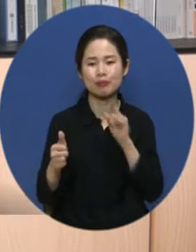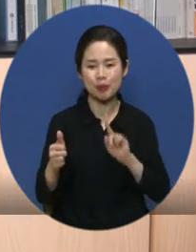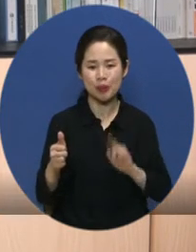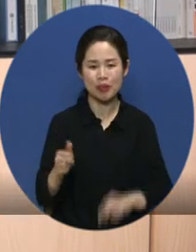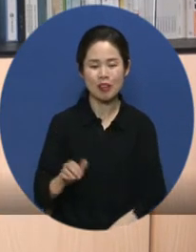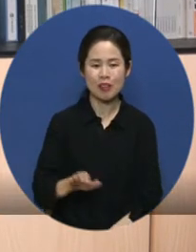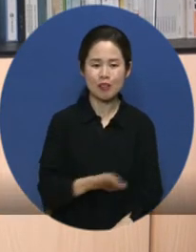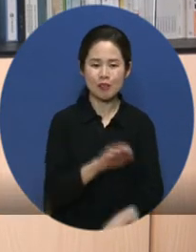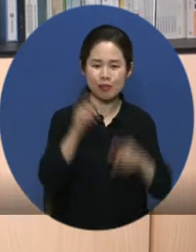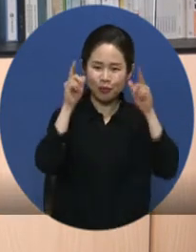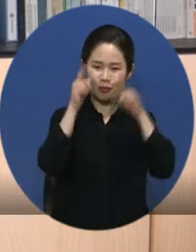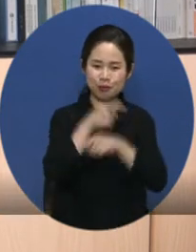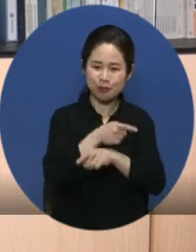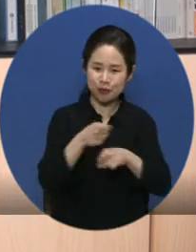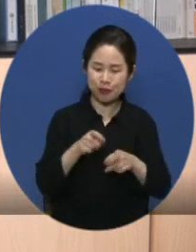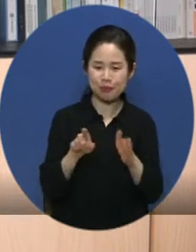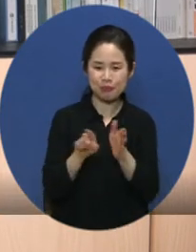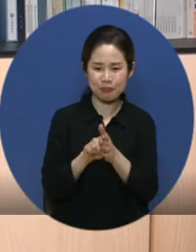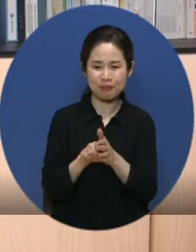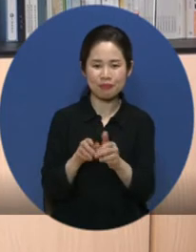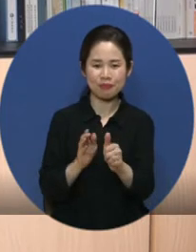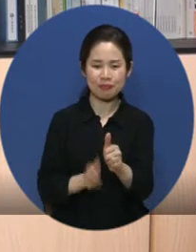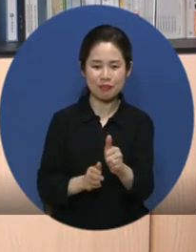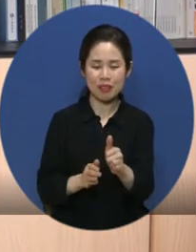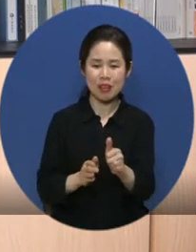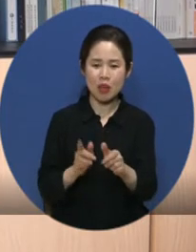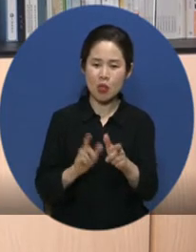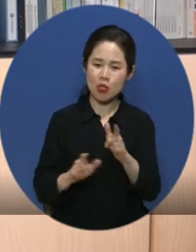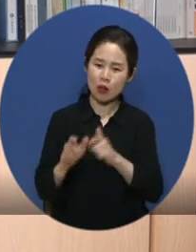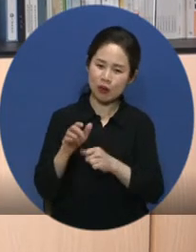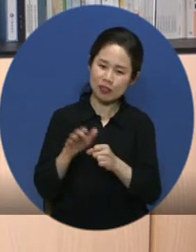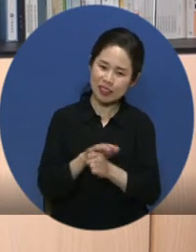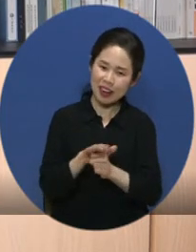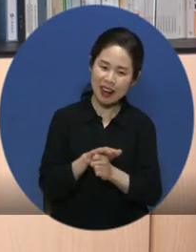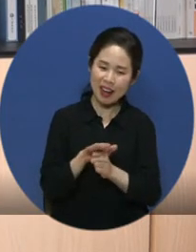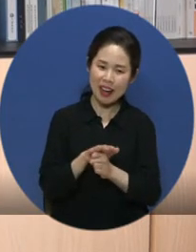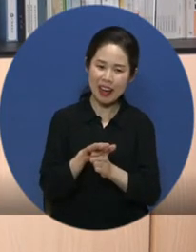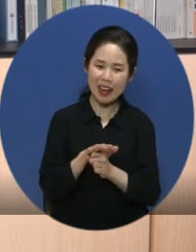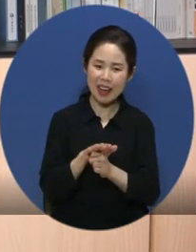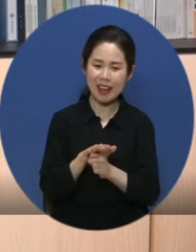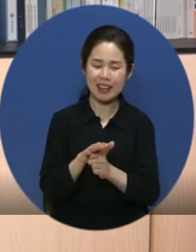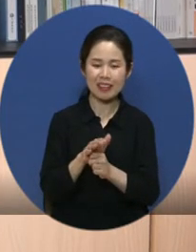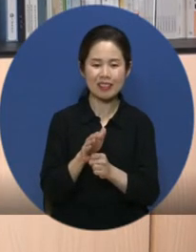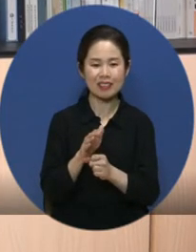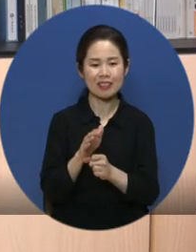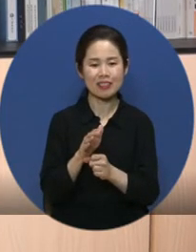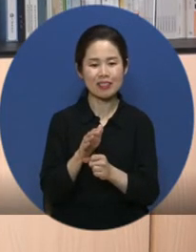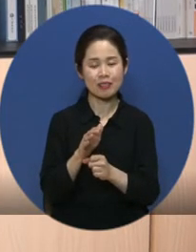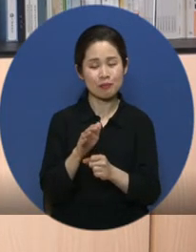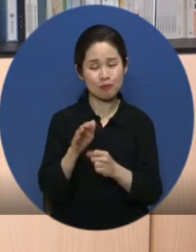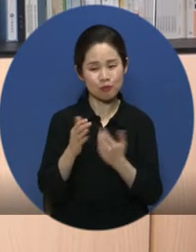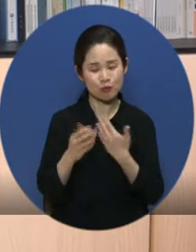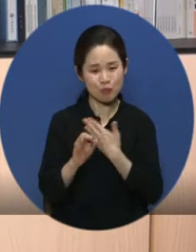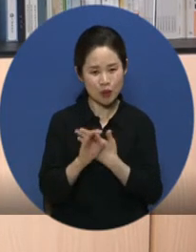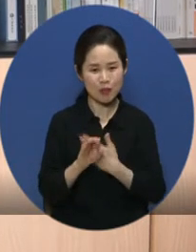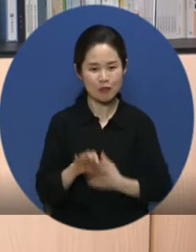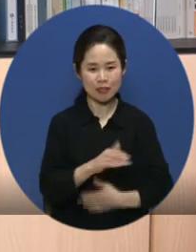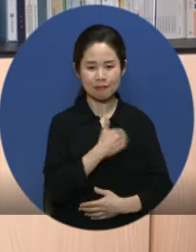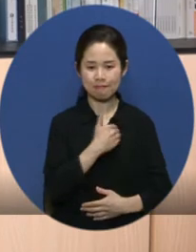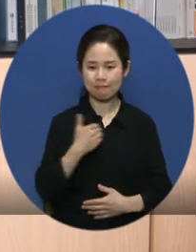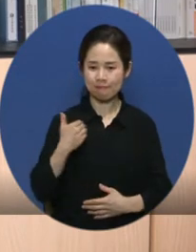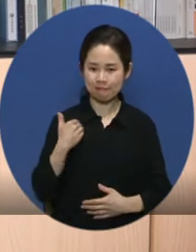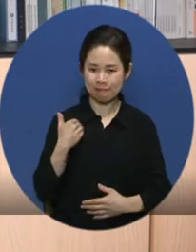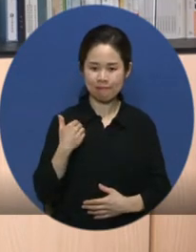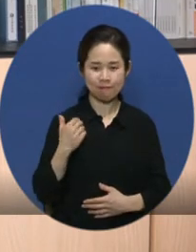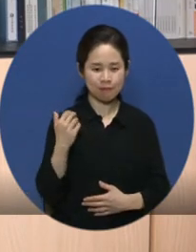믿어주시면 좋겠습니다. 그리고 더 사랑해 주시면 충분히 우리가 자신감을 갖고